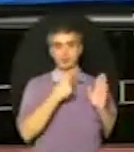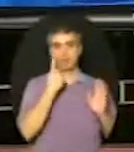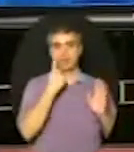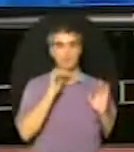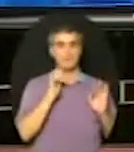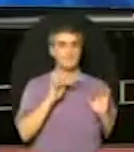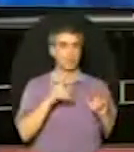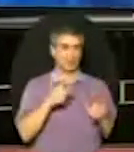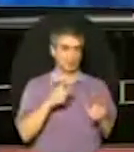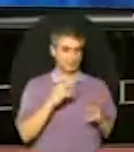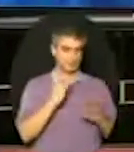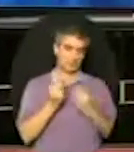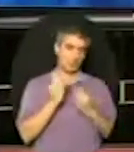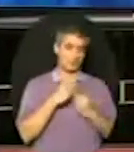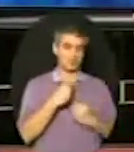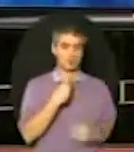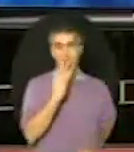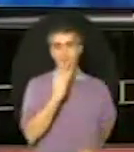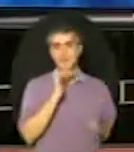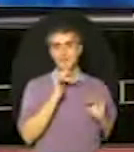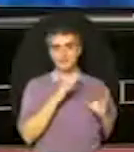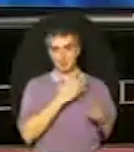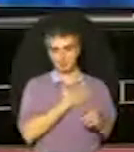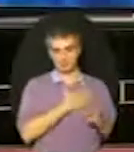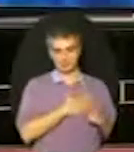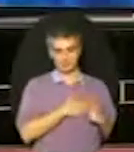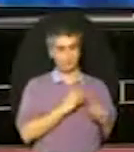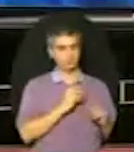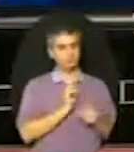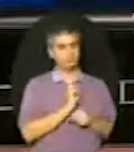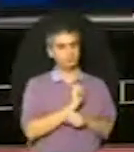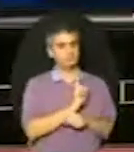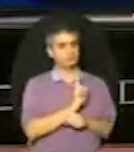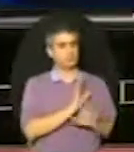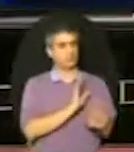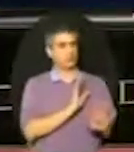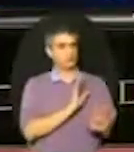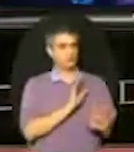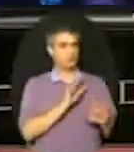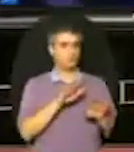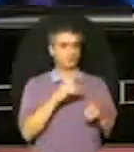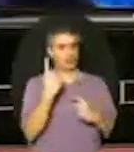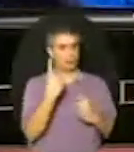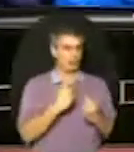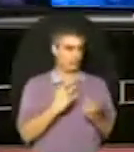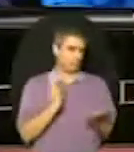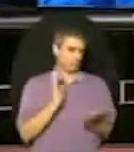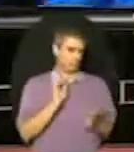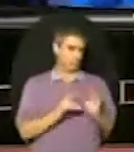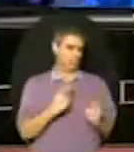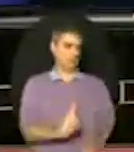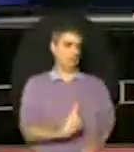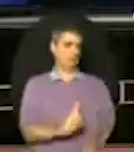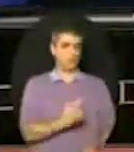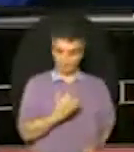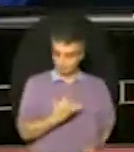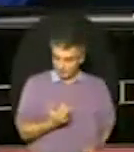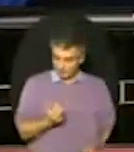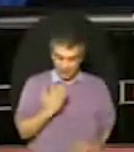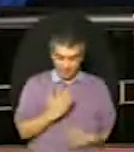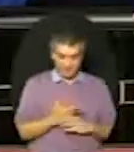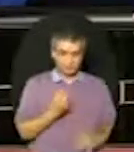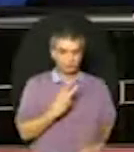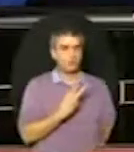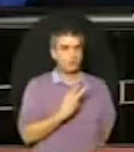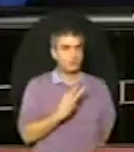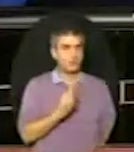מיליארד, בעצם היו עוד 4 מיליארד שרצו להעביר בהסתייגות הממשלה עצמה על עצמה, ועכשיו, הנה אנחנו שבועיים לאחר